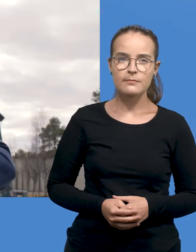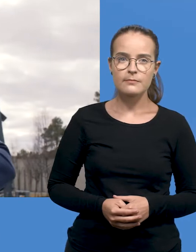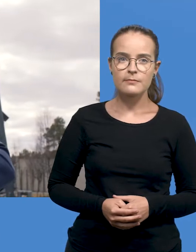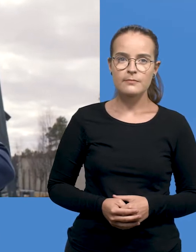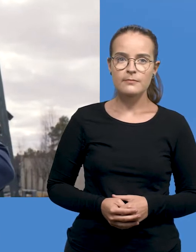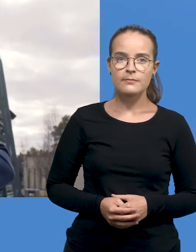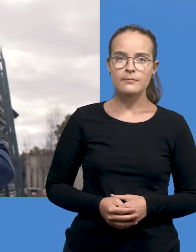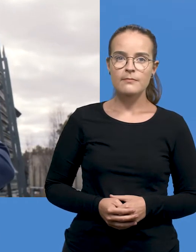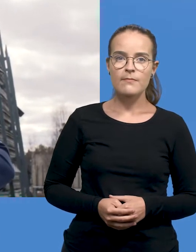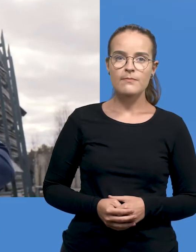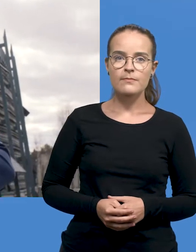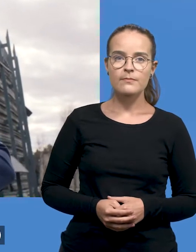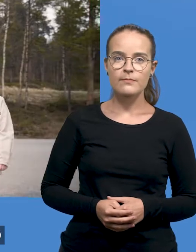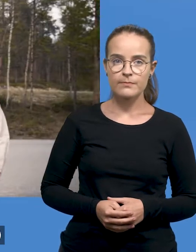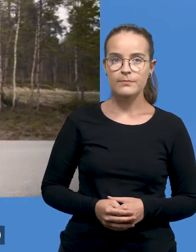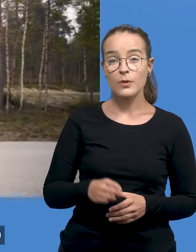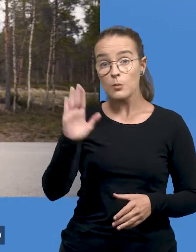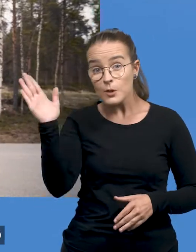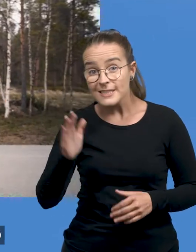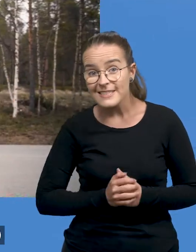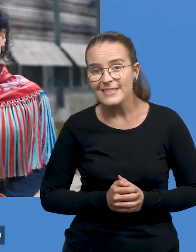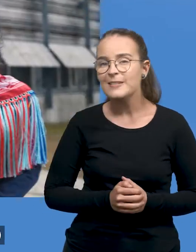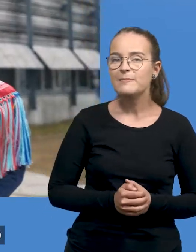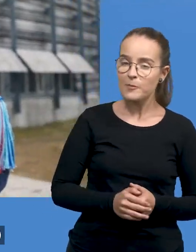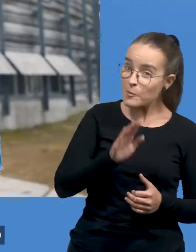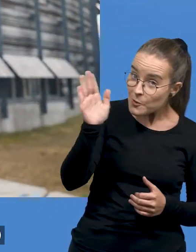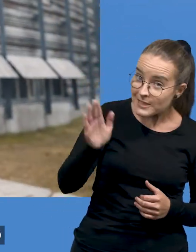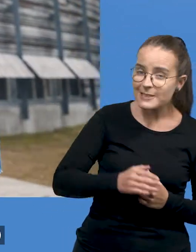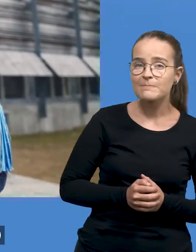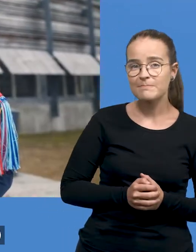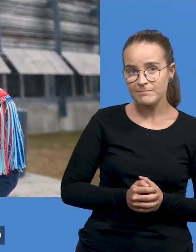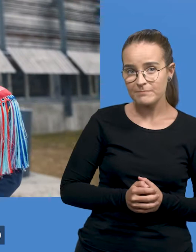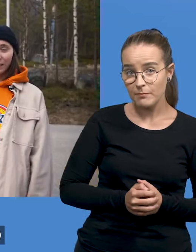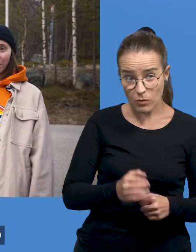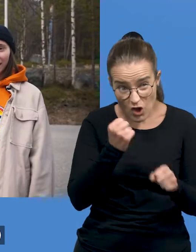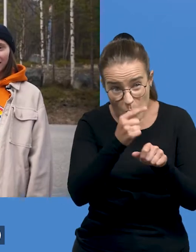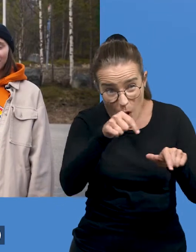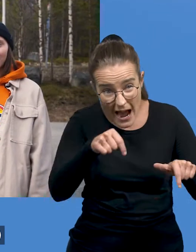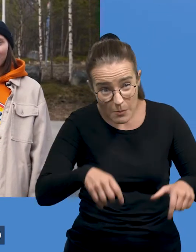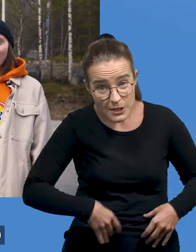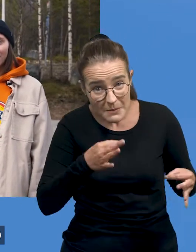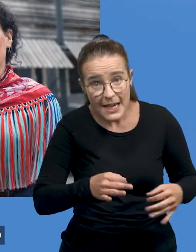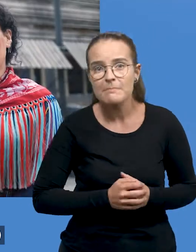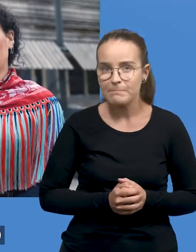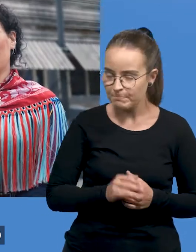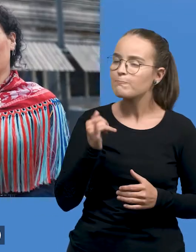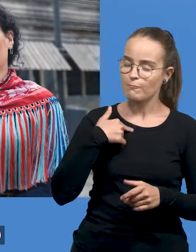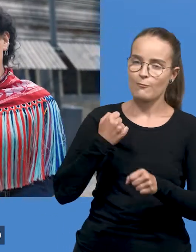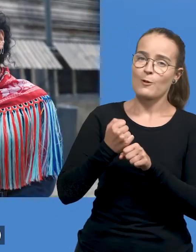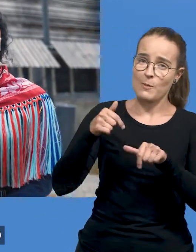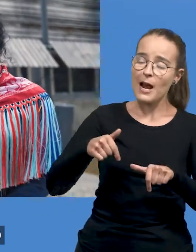samedrakt, en kofte. Bores. Bores. Barka kun da på samediki. Hun kalt barka, men